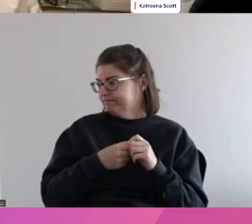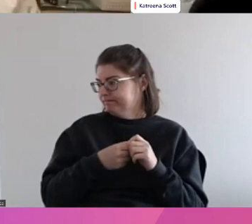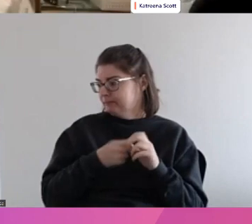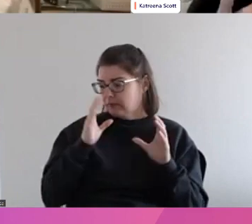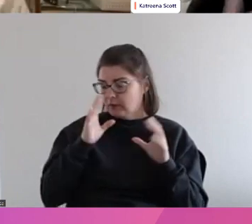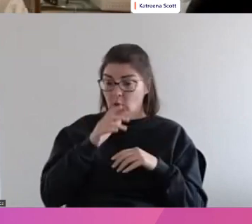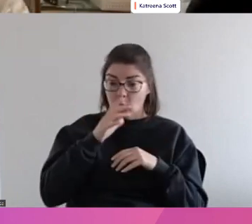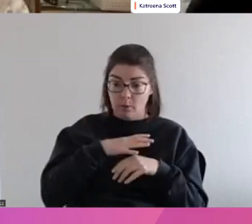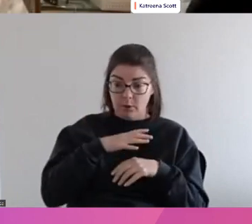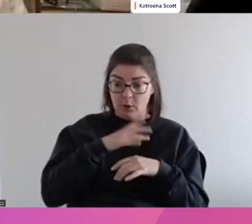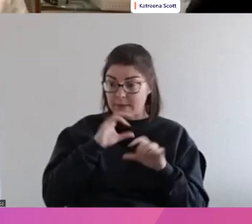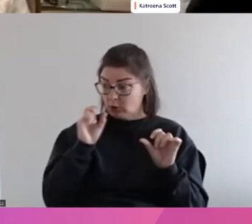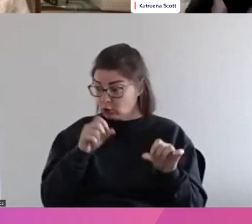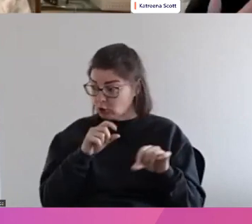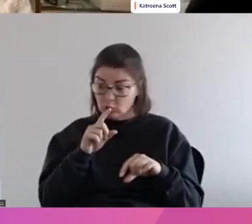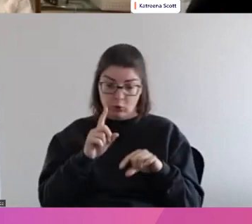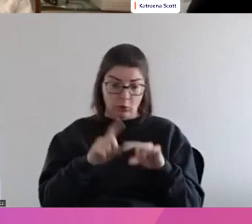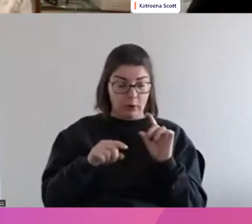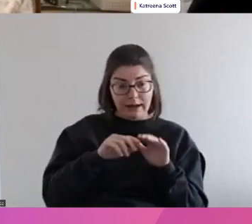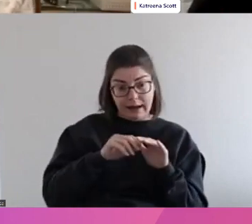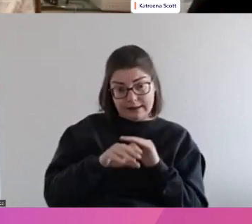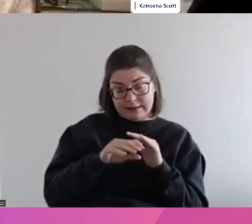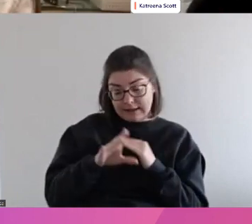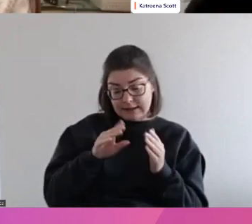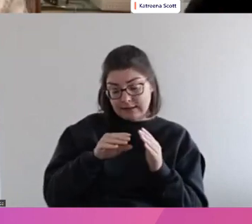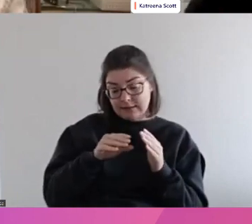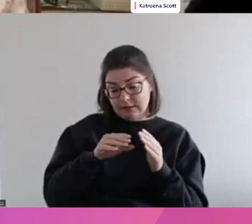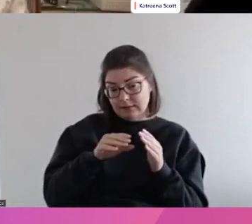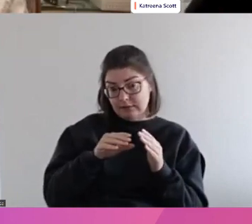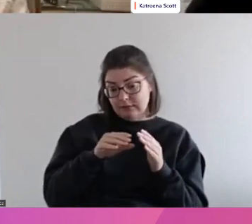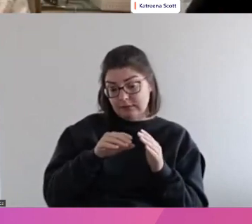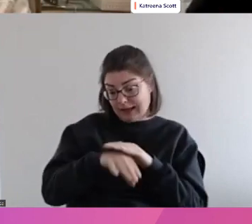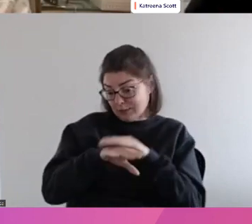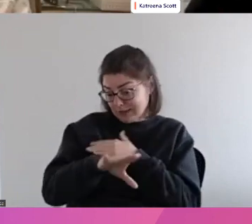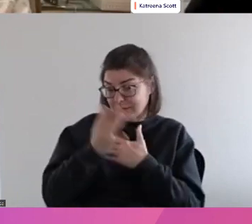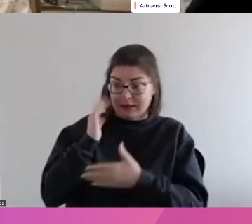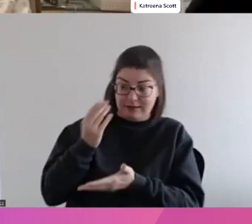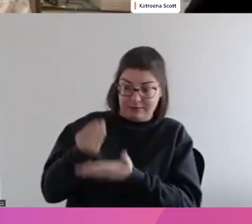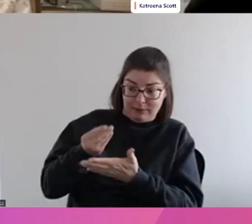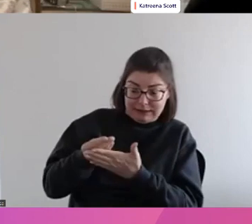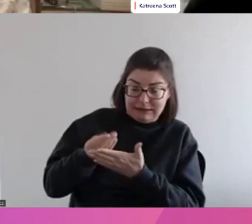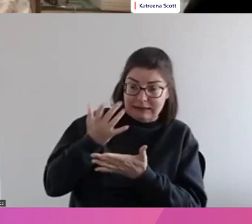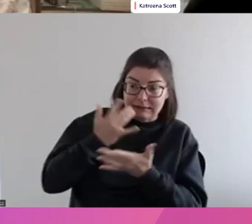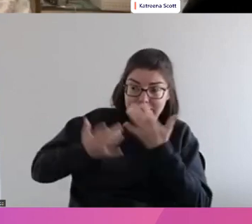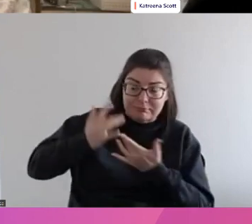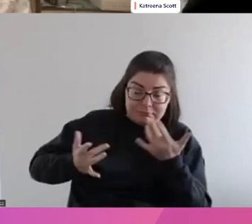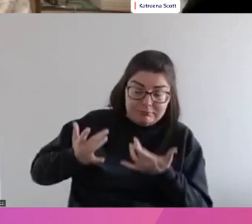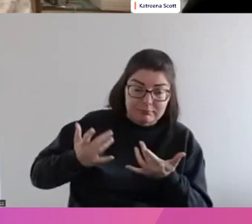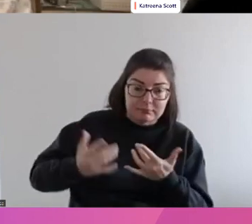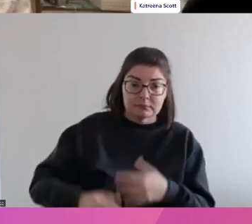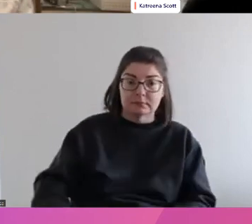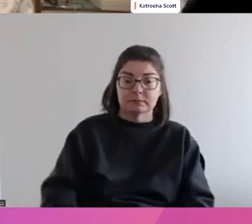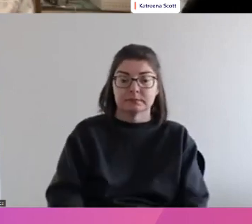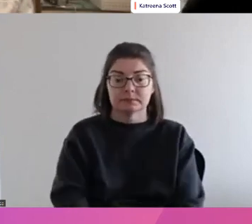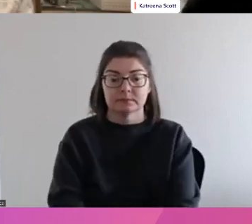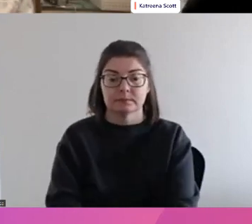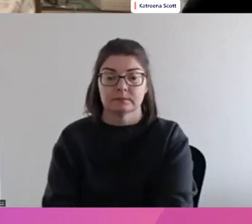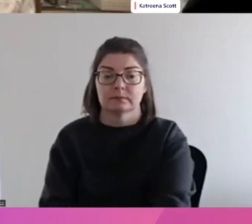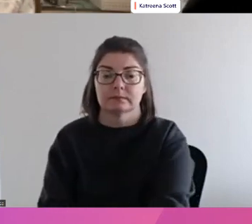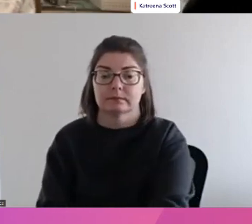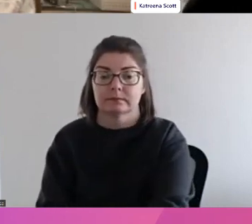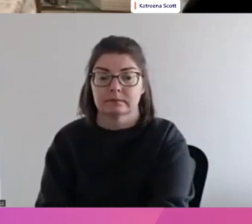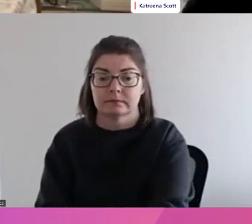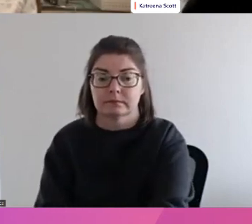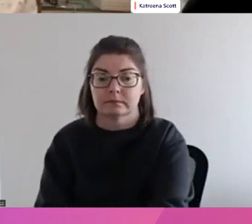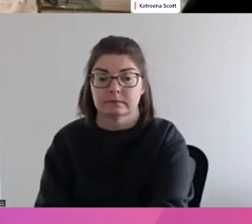Et si on peut donc voir comment ça se joue pour les femmes qui pourraient ne pas avoir accès à des